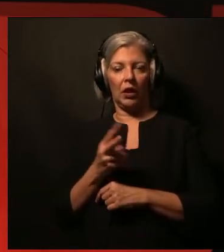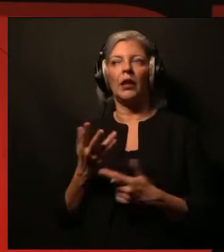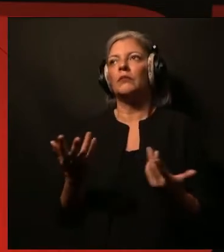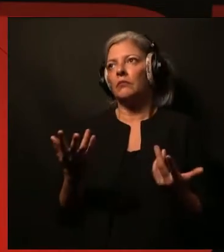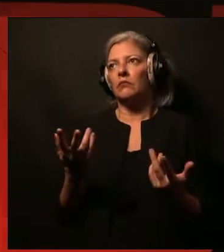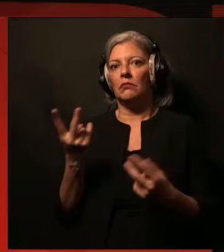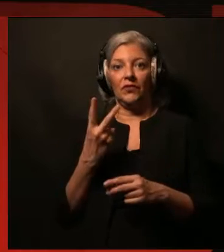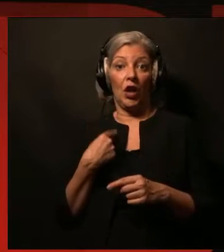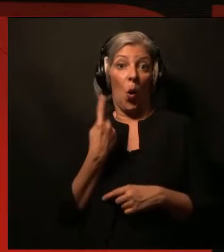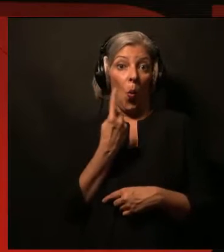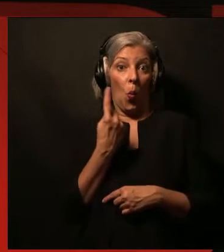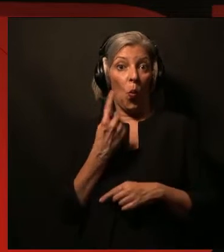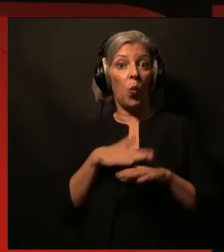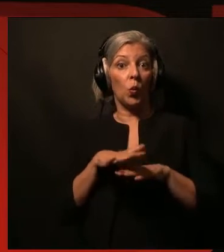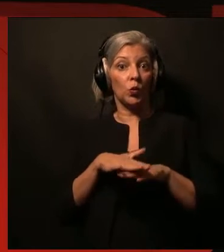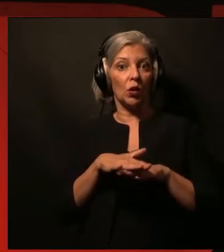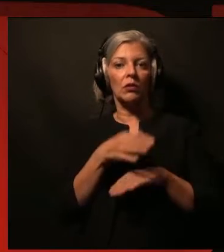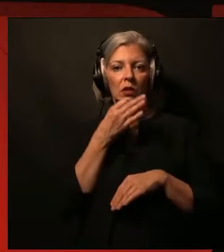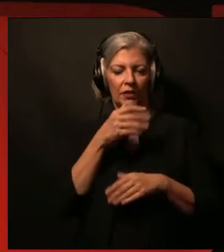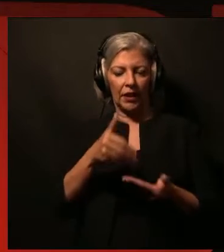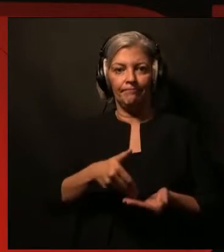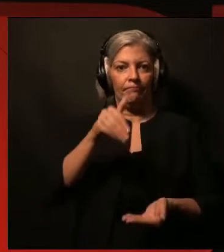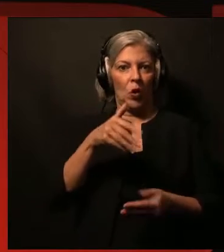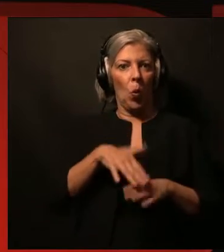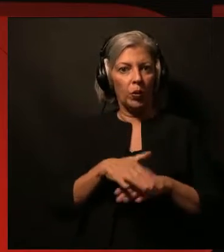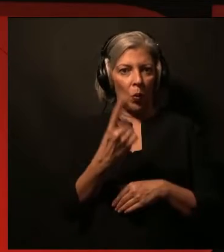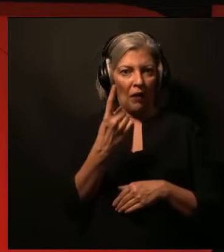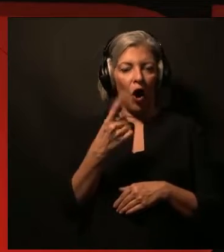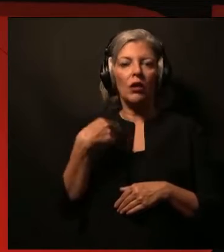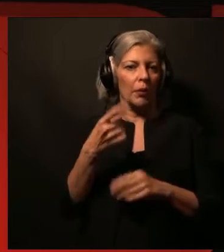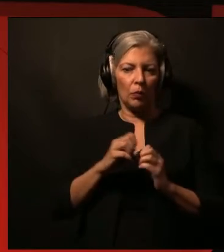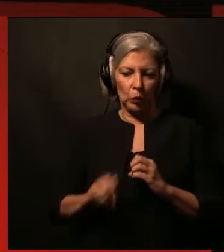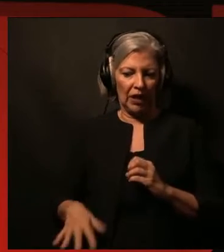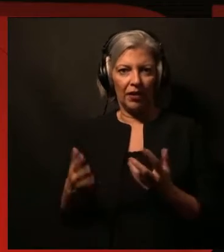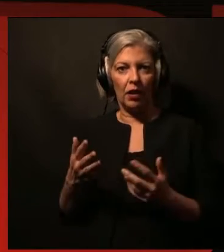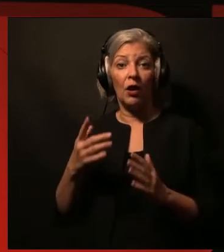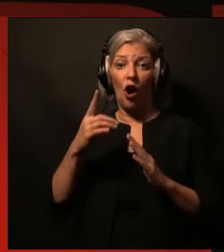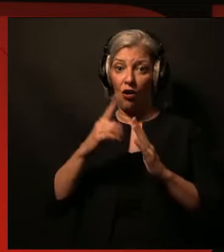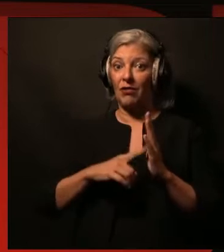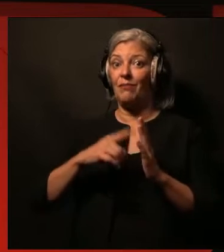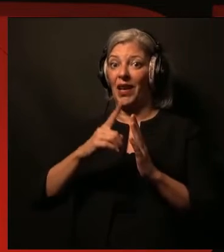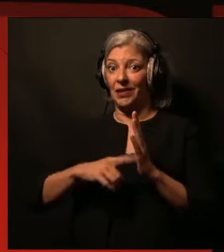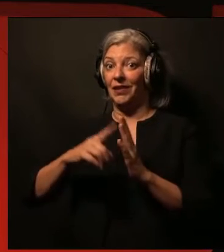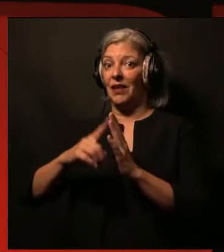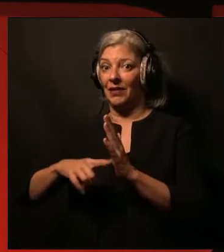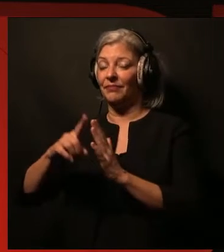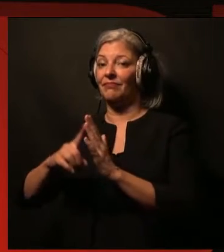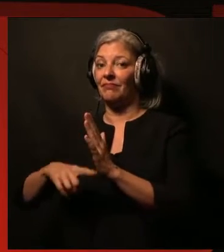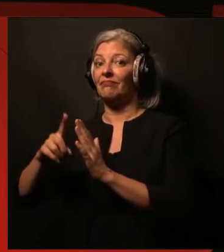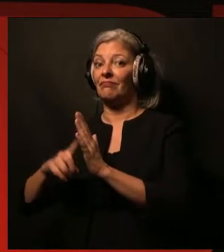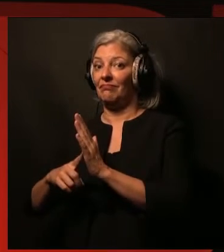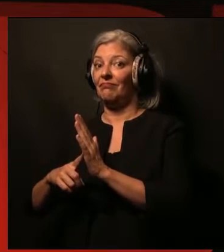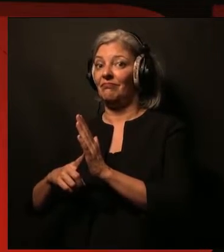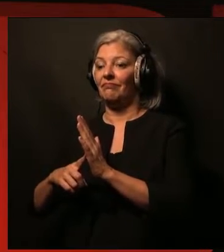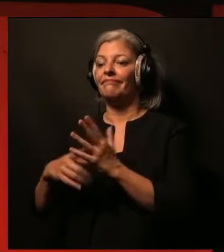utilizzati una volta e poi gettati nell'indifferenziata ogni mese e quindi questi